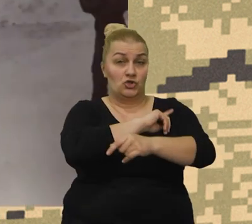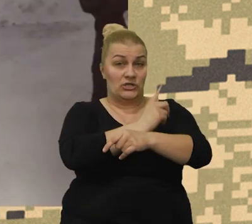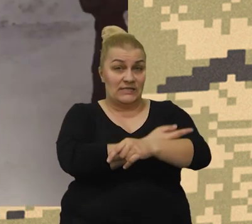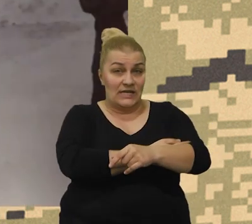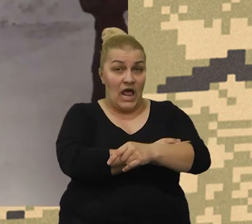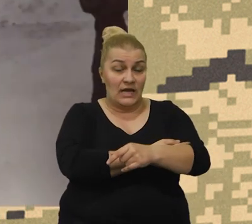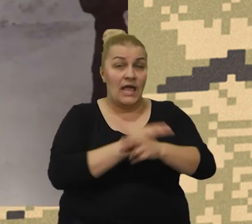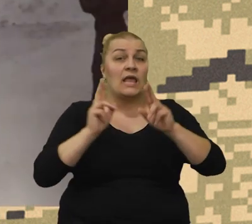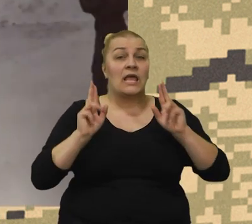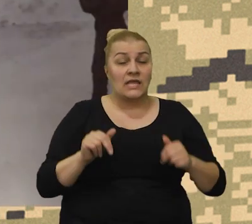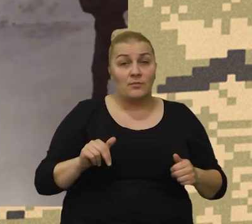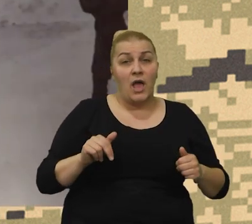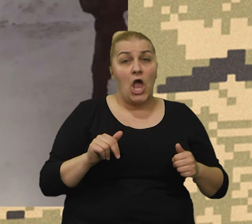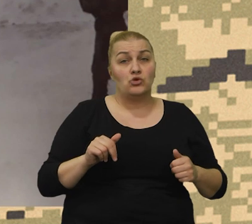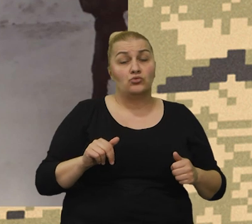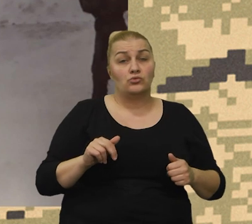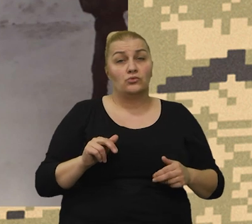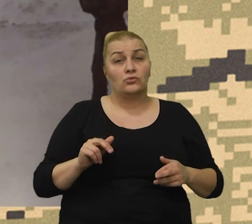naše snage imaju